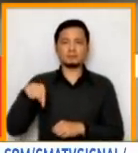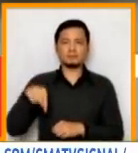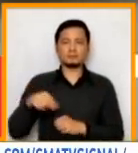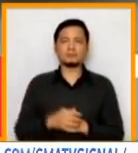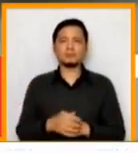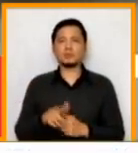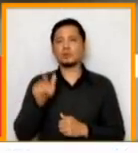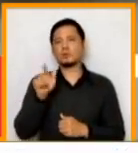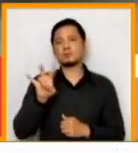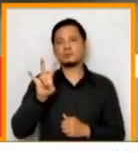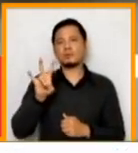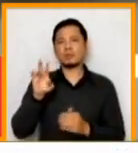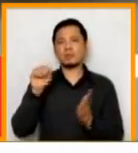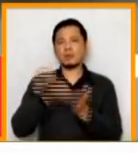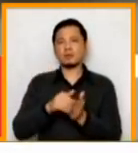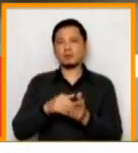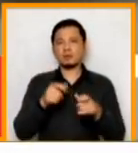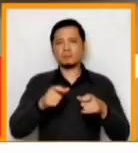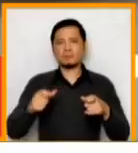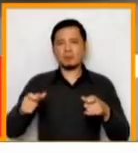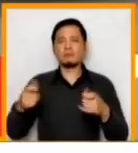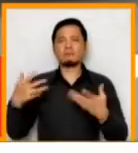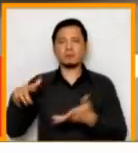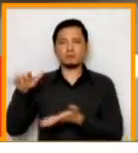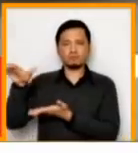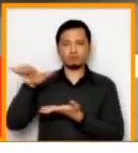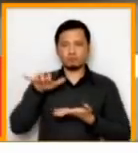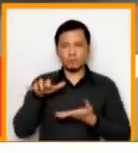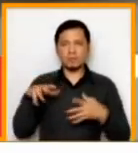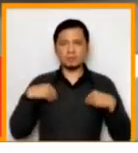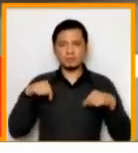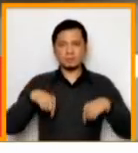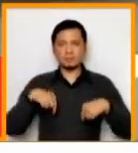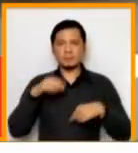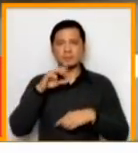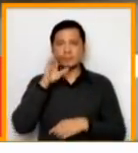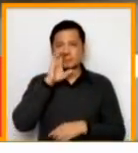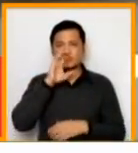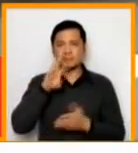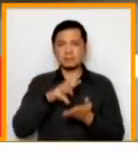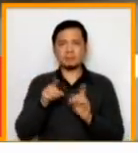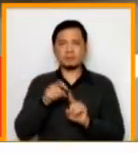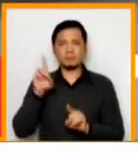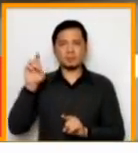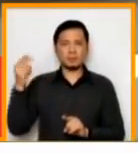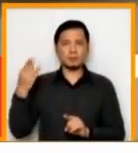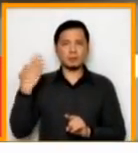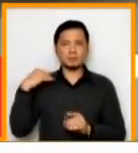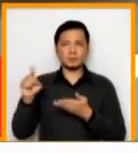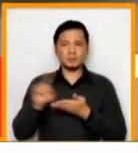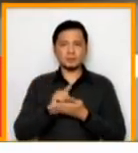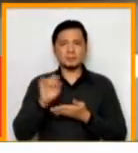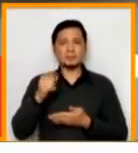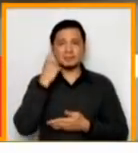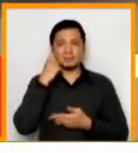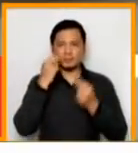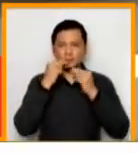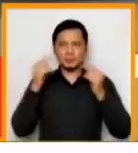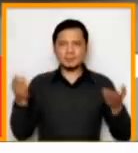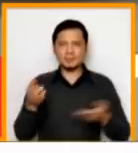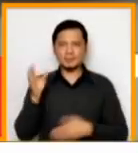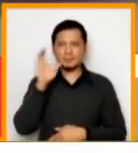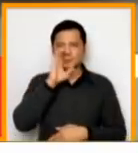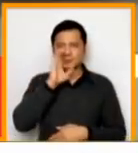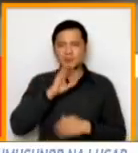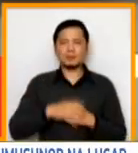doses ang natanggap ng Cebu City mula sa DOH noong nakaraang linggo. Yan ang latest mula dito sa Cebu, Iga. Samantala sa mga kapuso